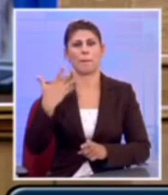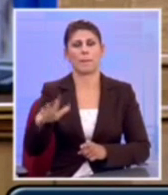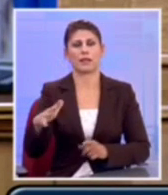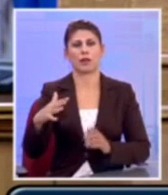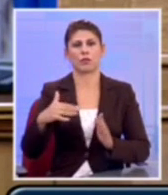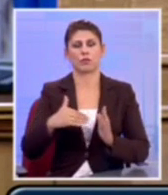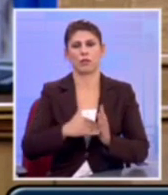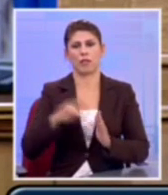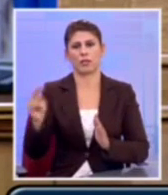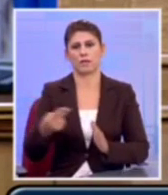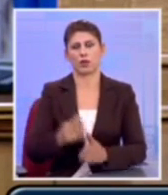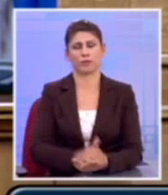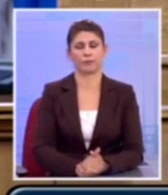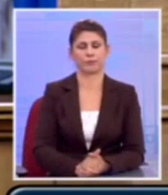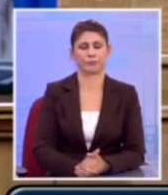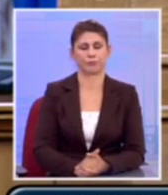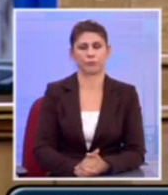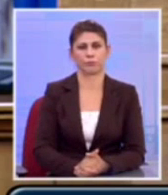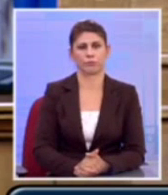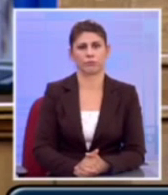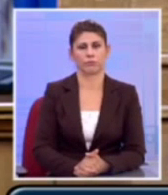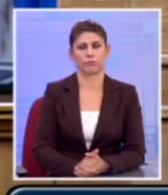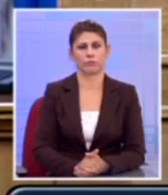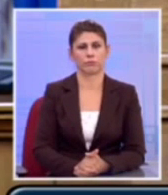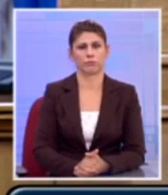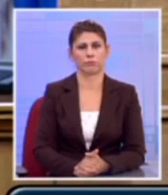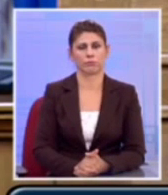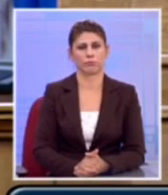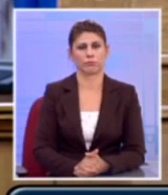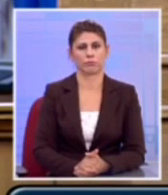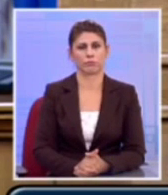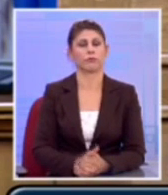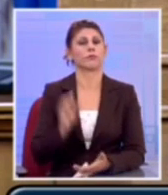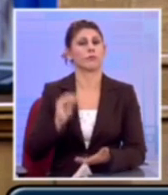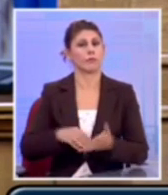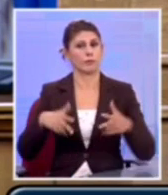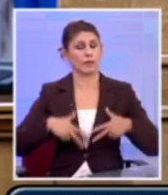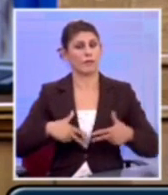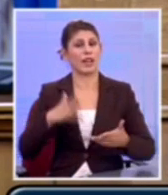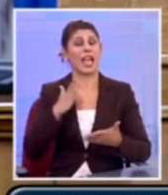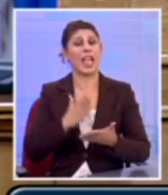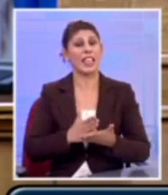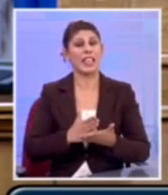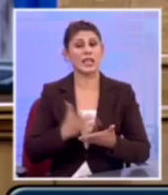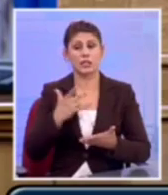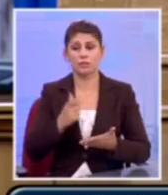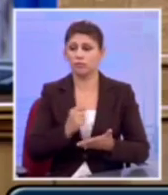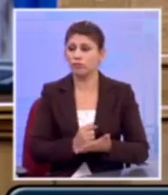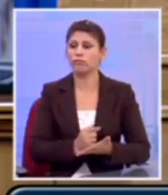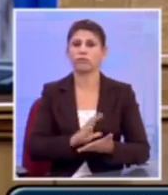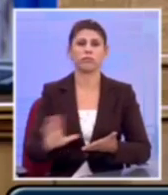32.500 ευρώ. Αλλά επίσης και να εγγυηθεί ότι θα